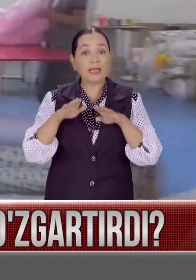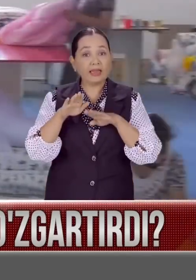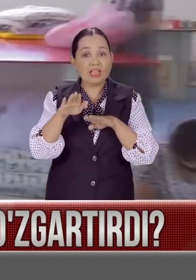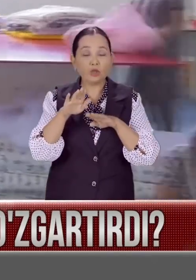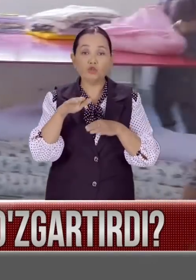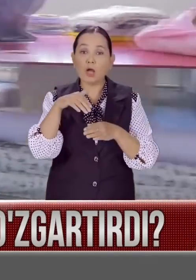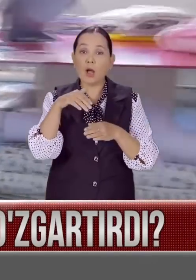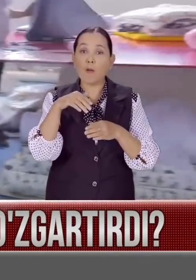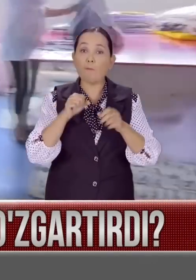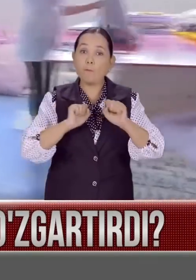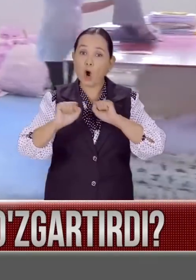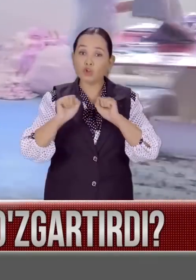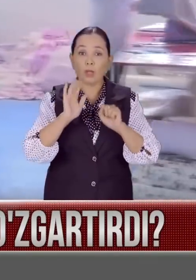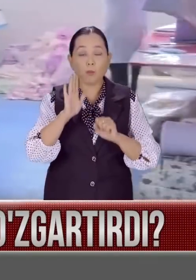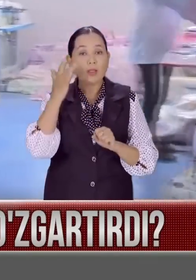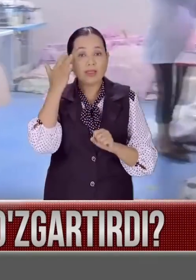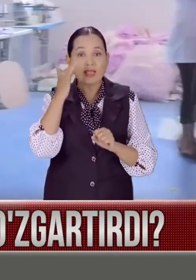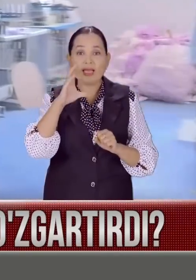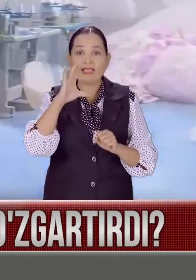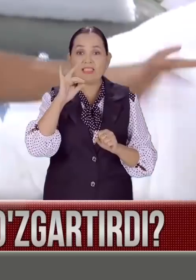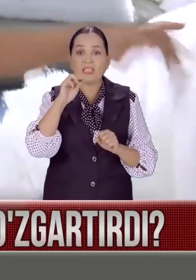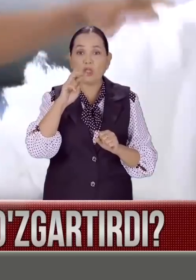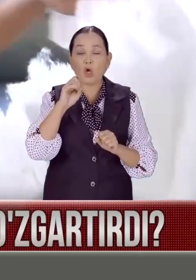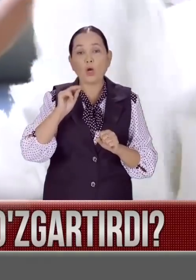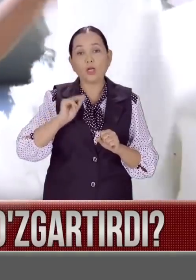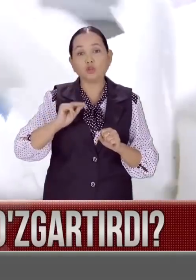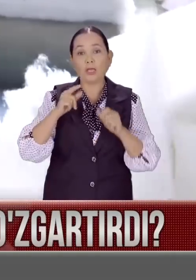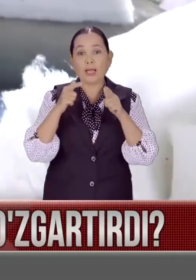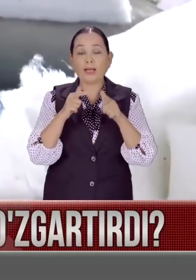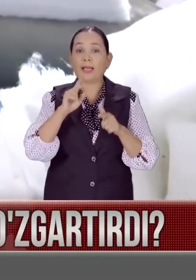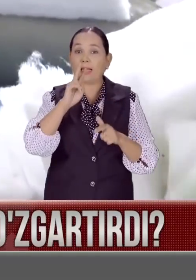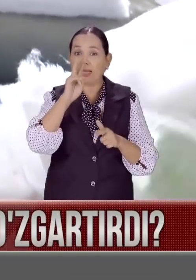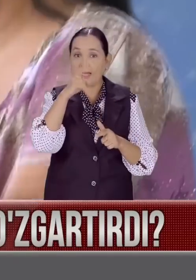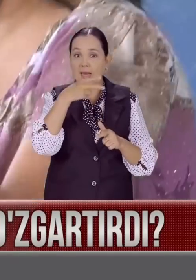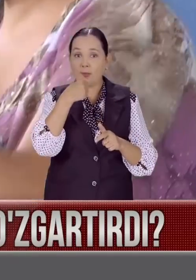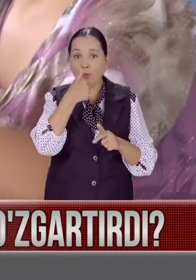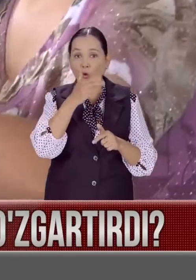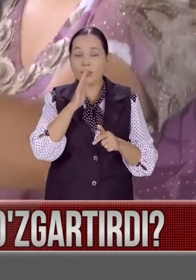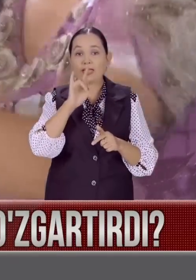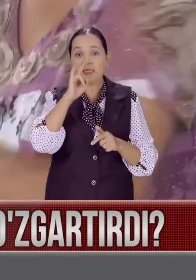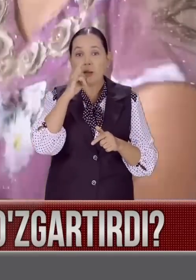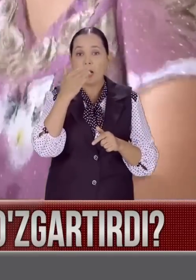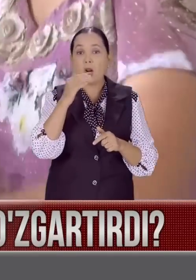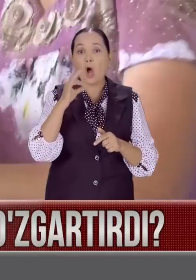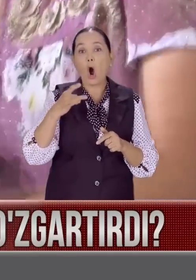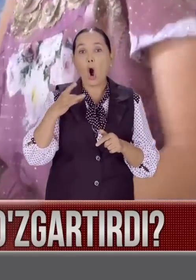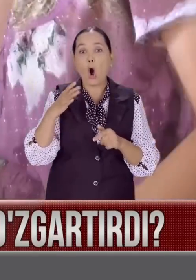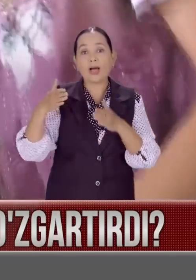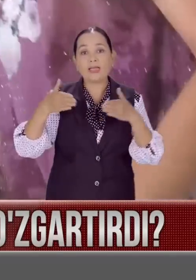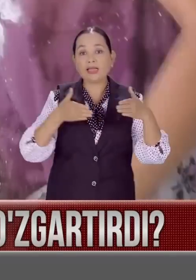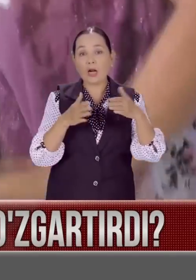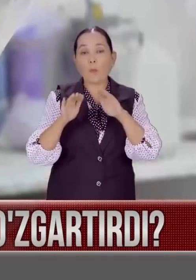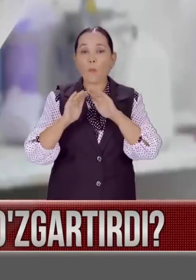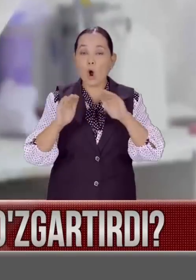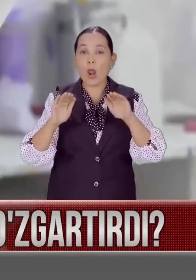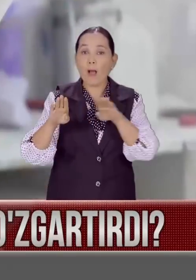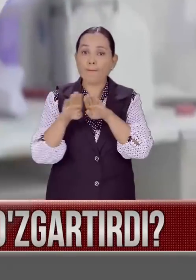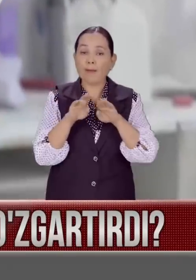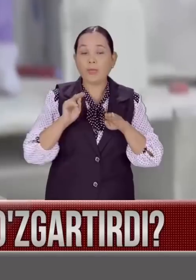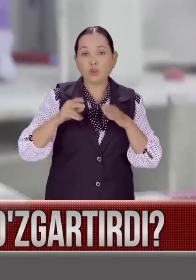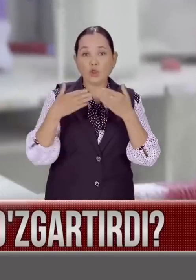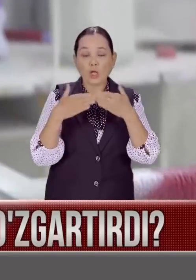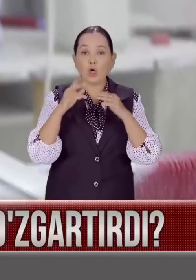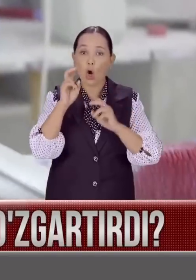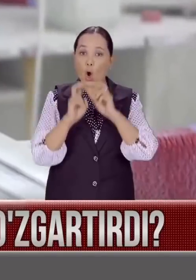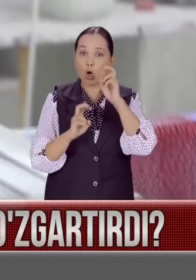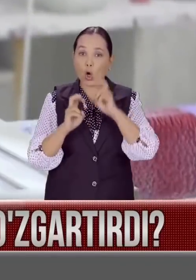Tikuvchilarga boshliq bo'lishni niyat qilayotgan Sitora opaning ishga kirganiga 2 yil bo'ldi. Samarqand viloyati Oqdaryo tumanidagi bolalar mebellari ishlab